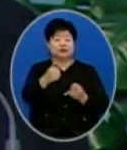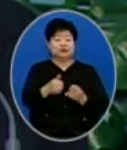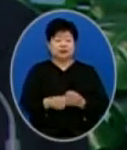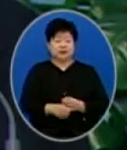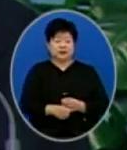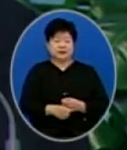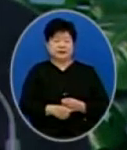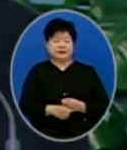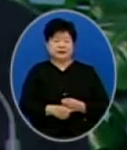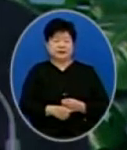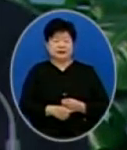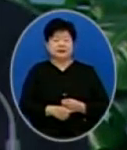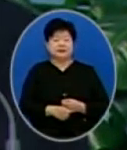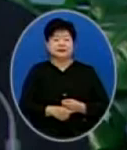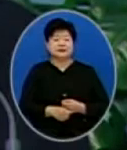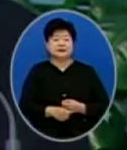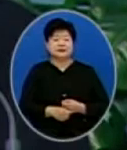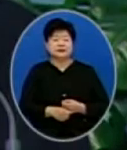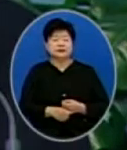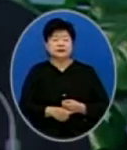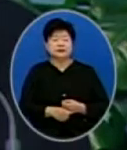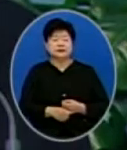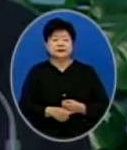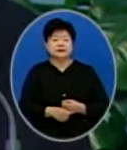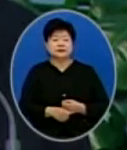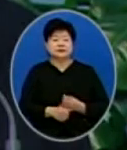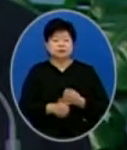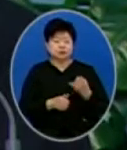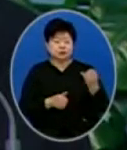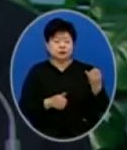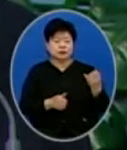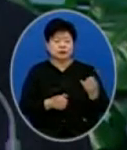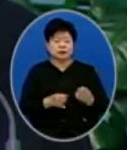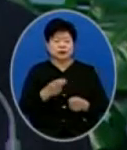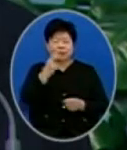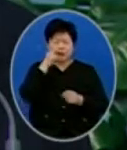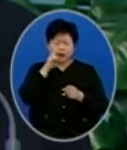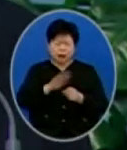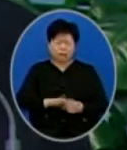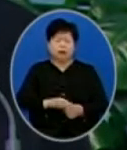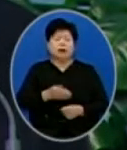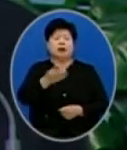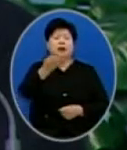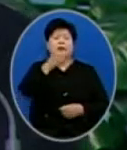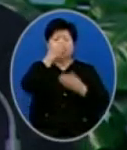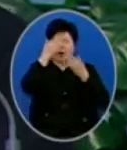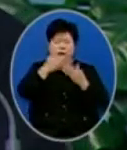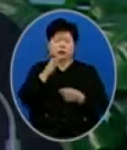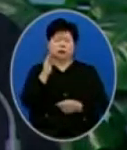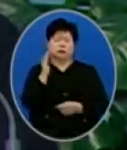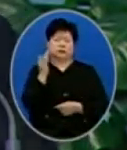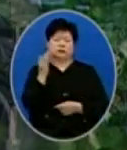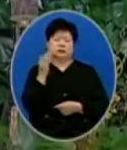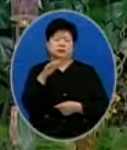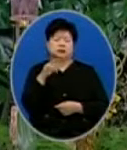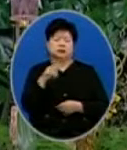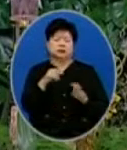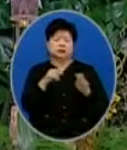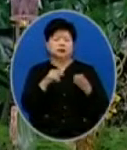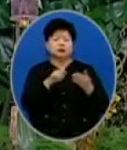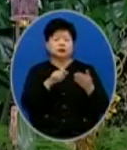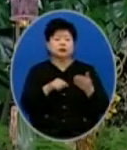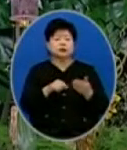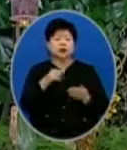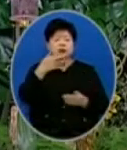하나님이 그를 모함하는 것입니다 계집자는 요셉이 모함을 받고 또 감옥에 들어가게 됩니다 창세기 369장